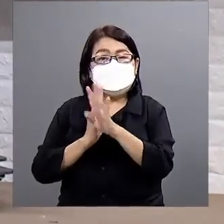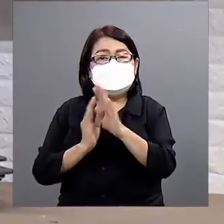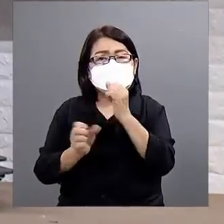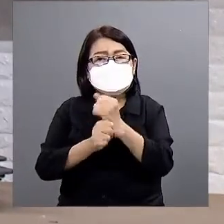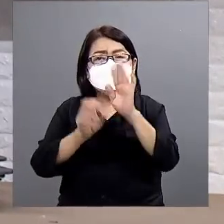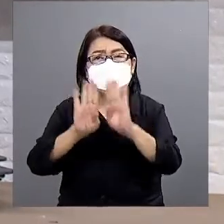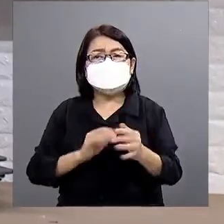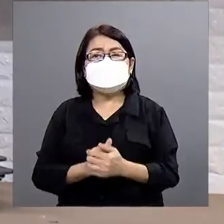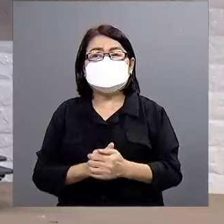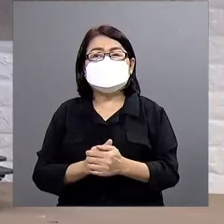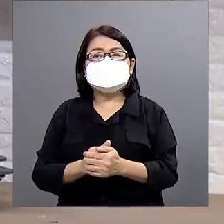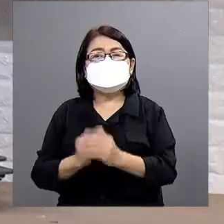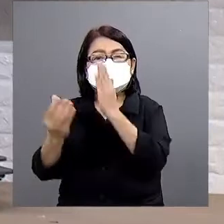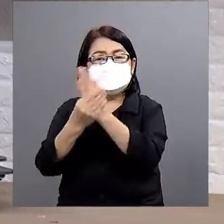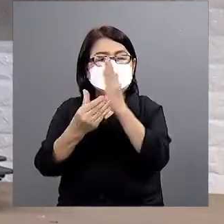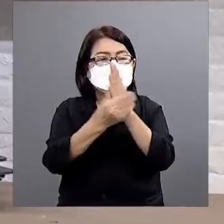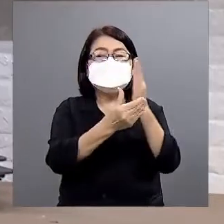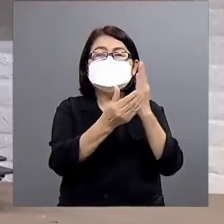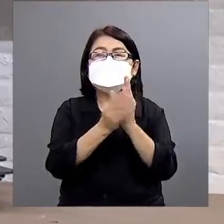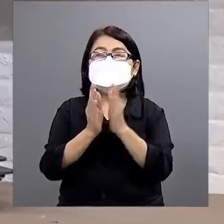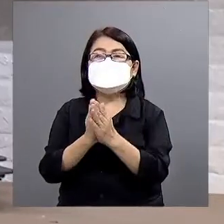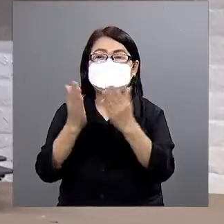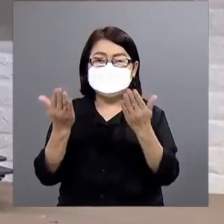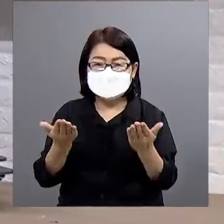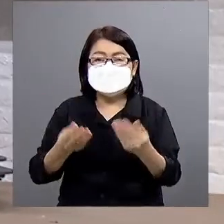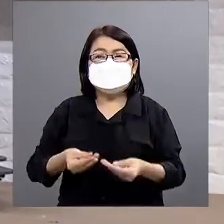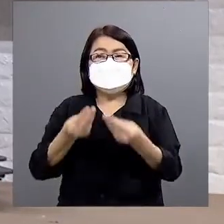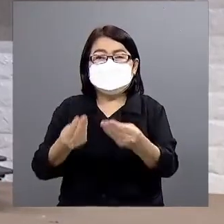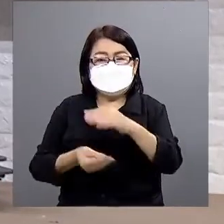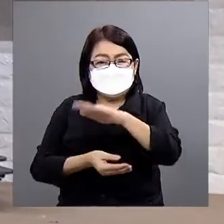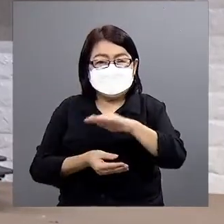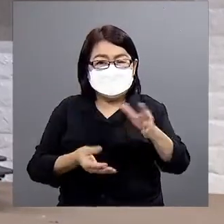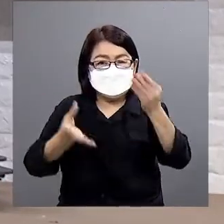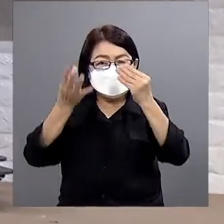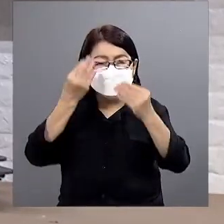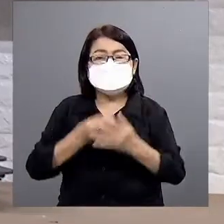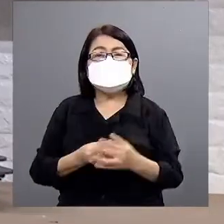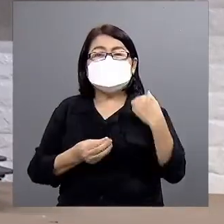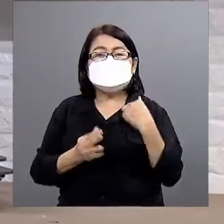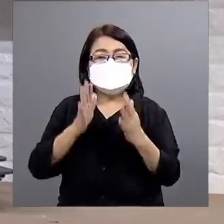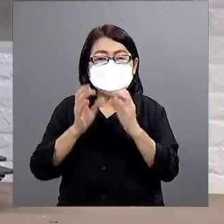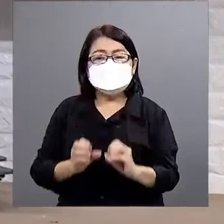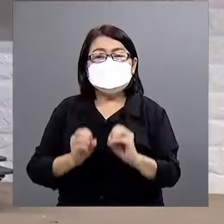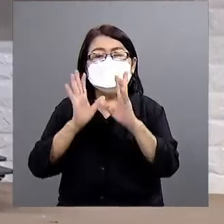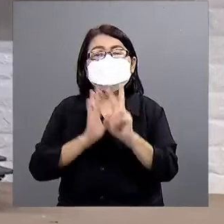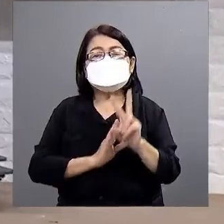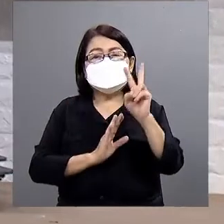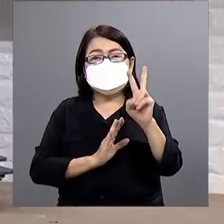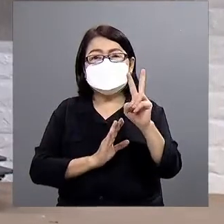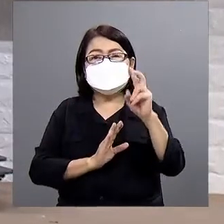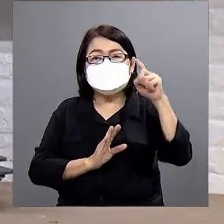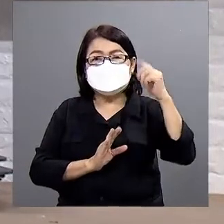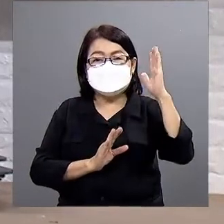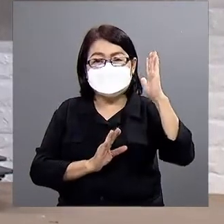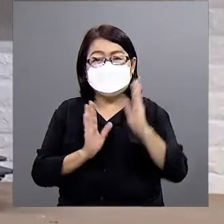างกิ้นค่ะพื้นที่การเรียนรู้ของเด็กๆนะคะห้องสมุดนี้เปิดโดยครูจุ้ยและครูออนค่ะทำหน้าที่หนุ